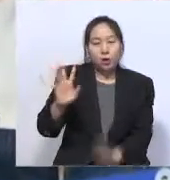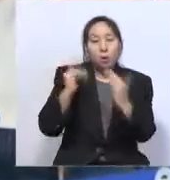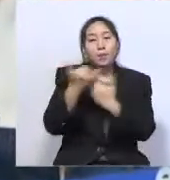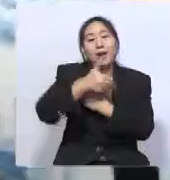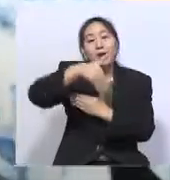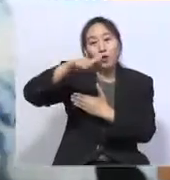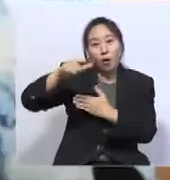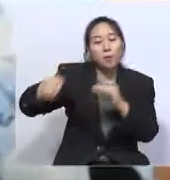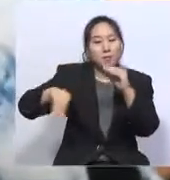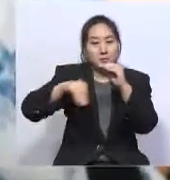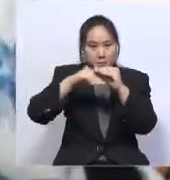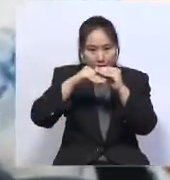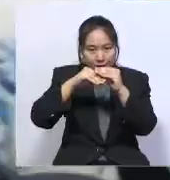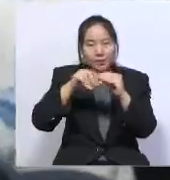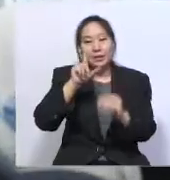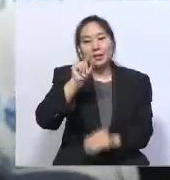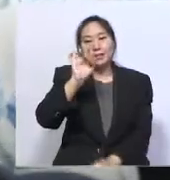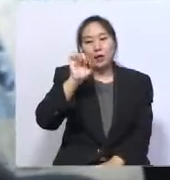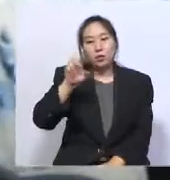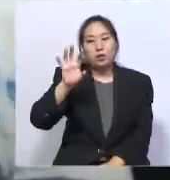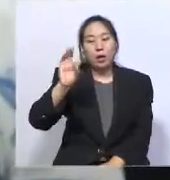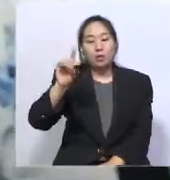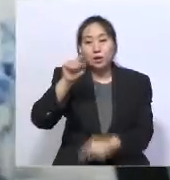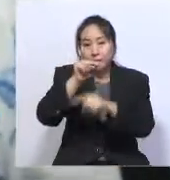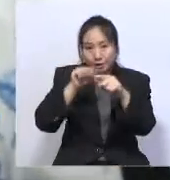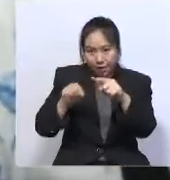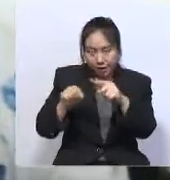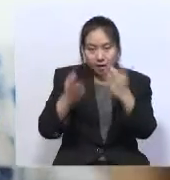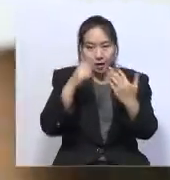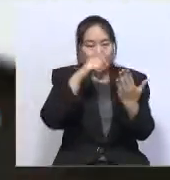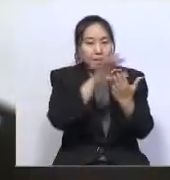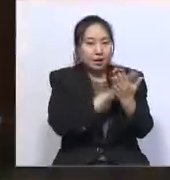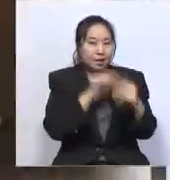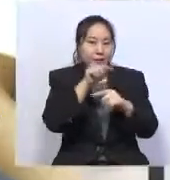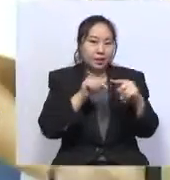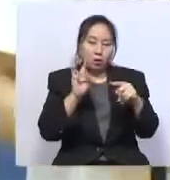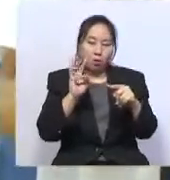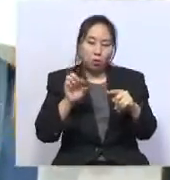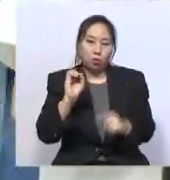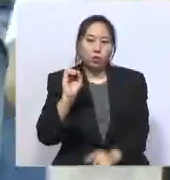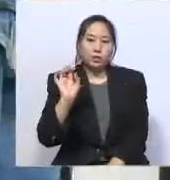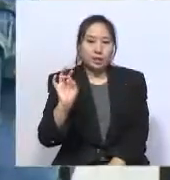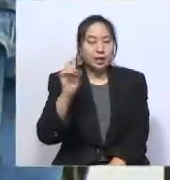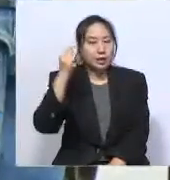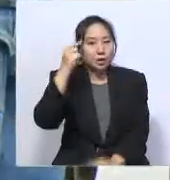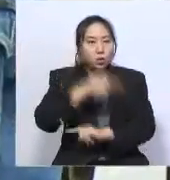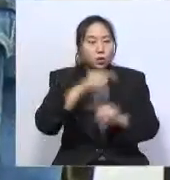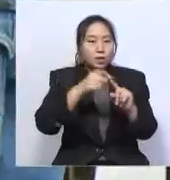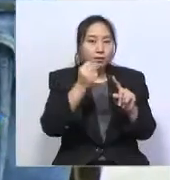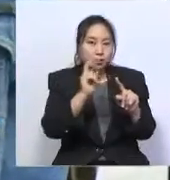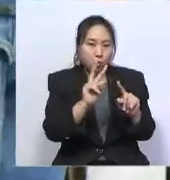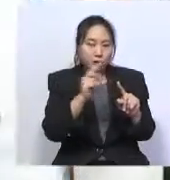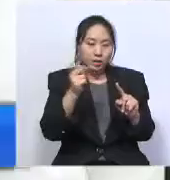ประเทศเพิ่มขึ้นร้อยละ 28.91 ภายในประเทศเพิ่มขึ้นร้อยละ 6.07 ค่ะโดยคาดว่าวันที่12